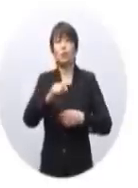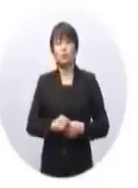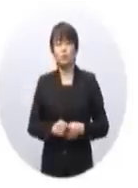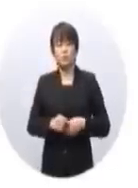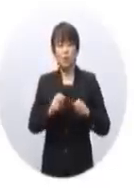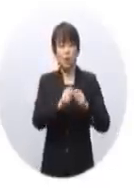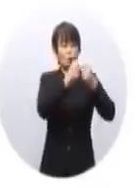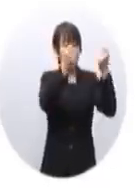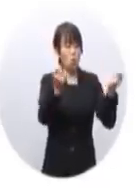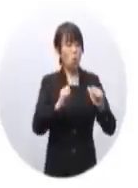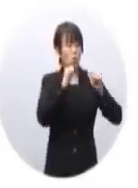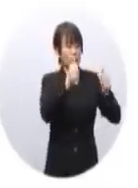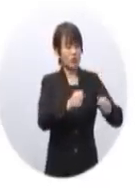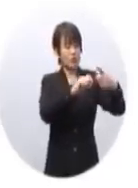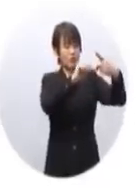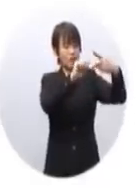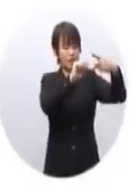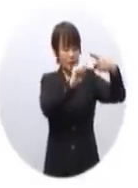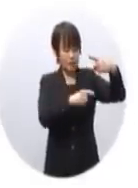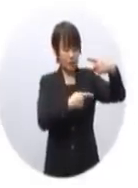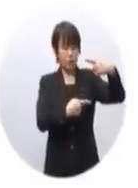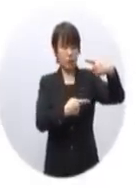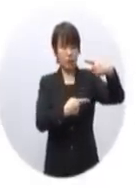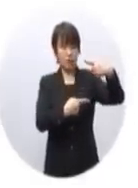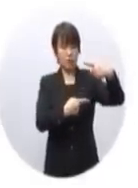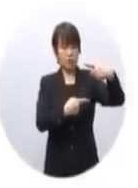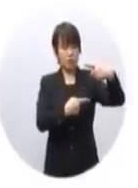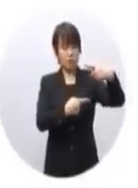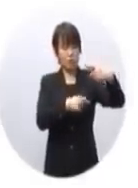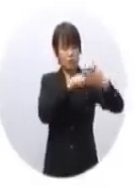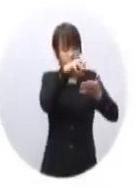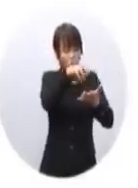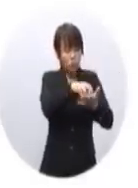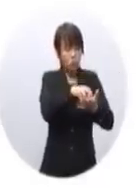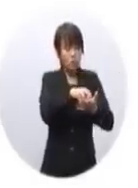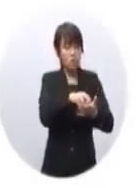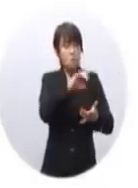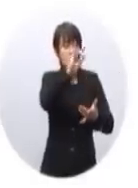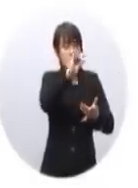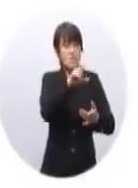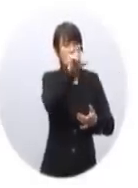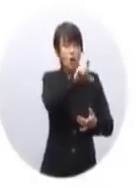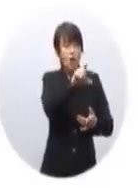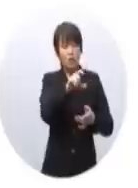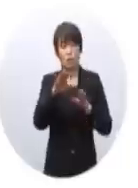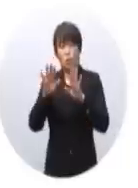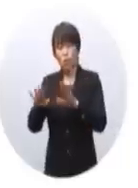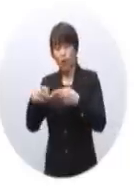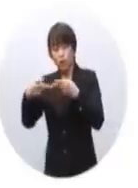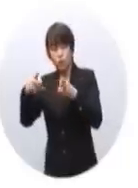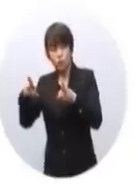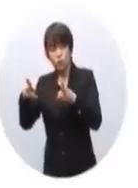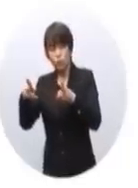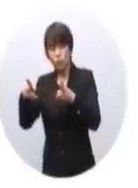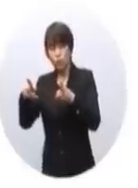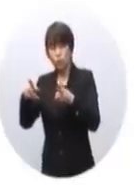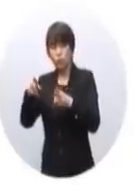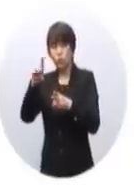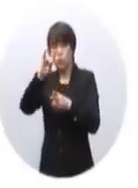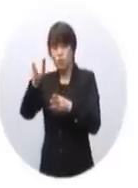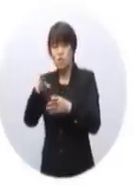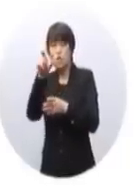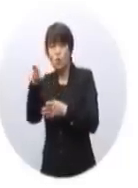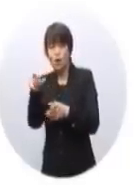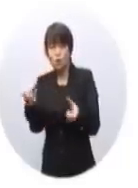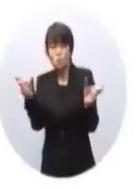広報茅ヶ崎1月1日号に記載されているキーワードと今回のハーモニアスニュースで放送するキーワードを記